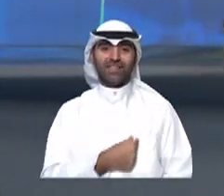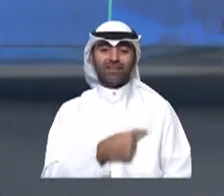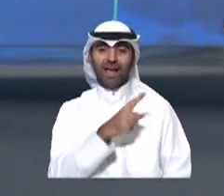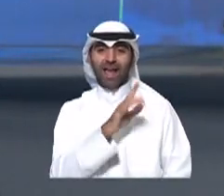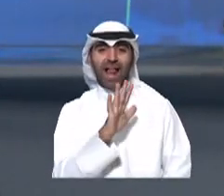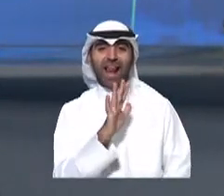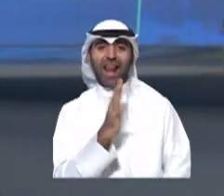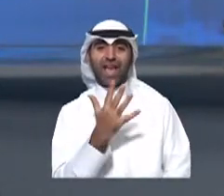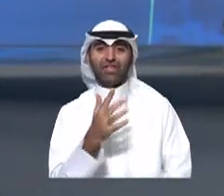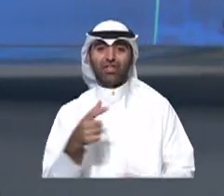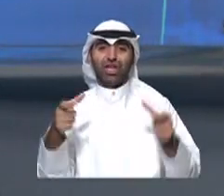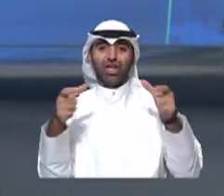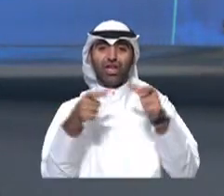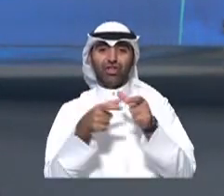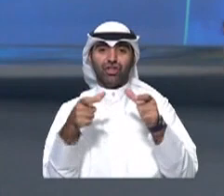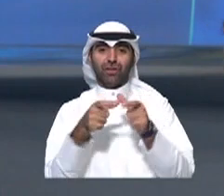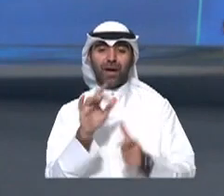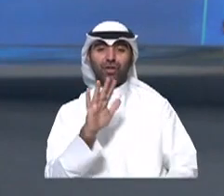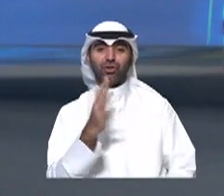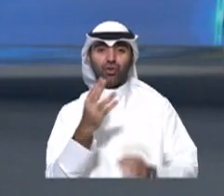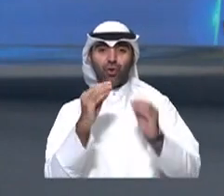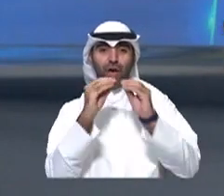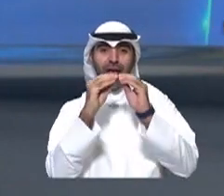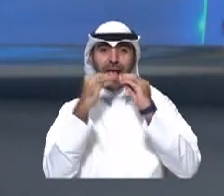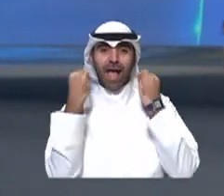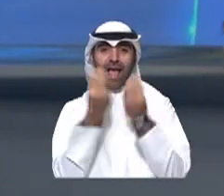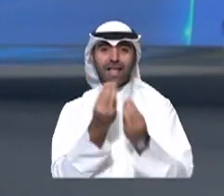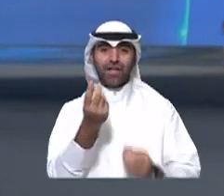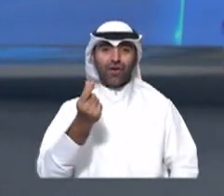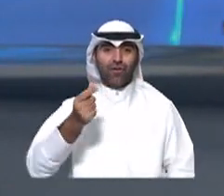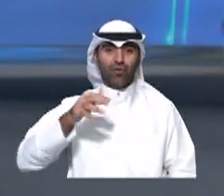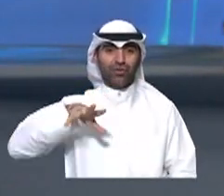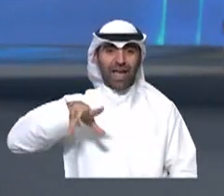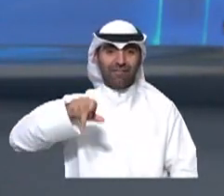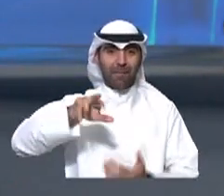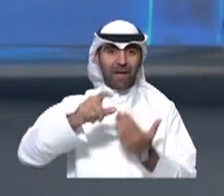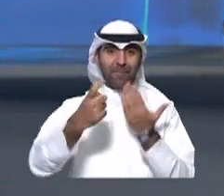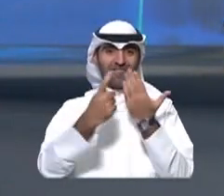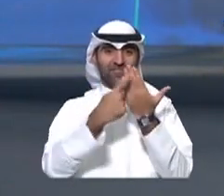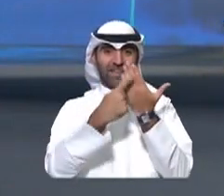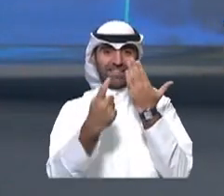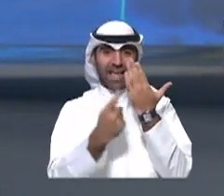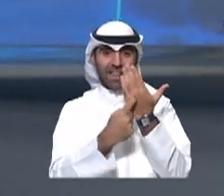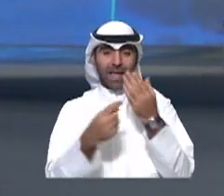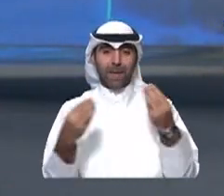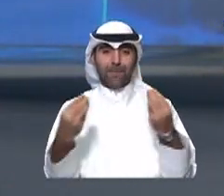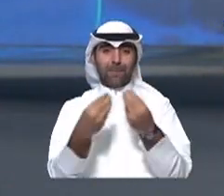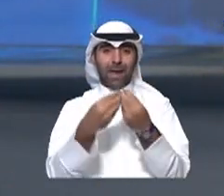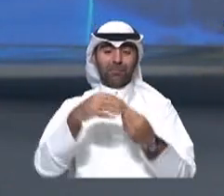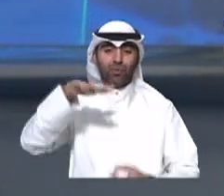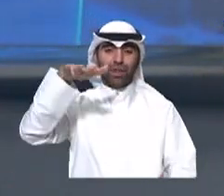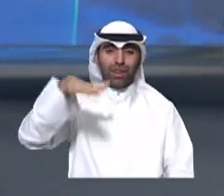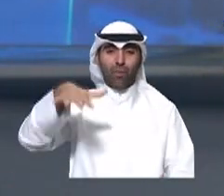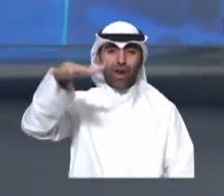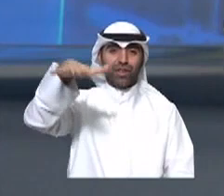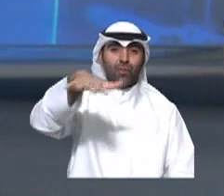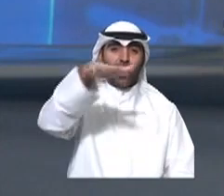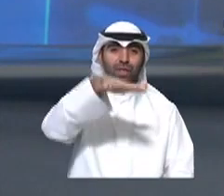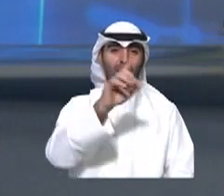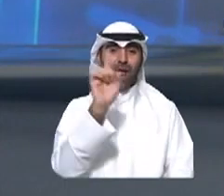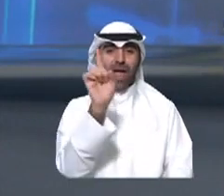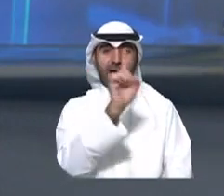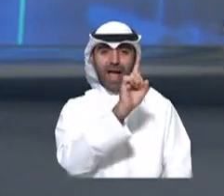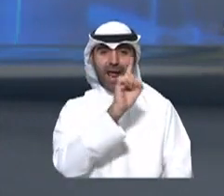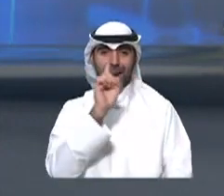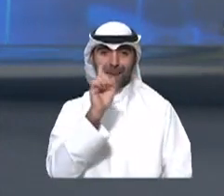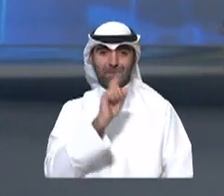بمنع الفساد في فيينا بوفد يضم عددا من المختصين من الهيئة العامة لمكافحة الفساد نزاهة.